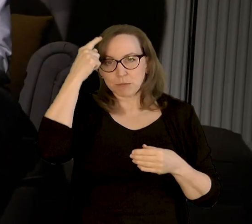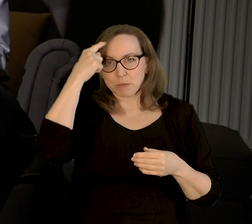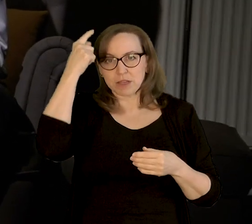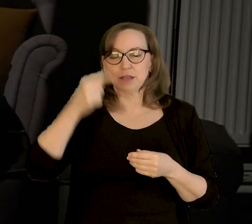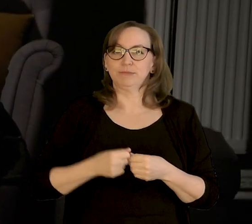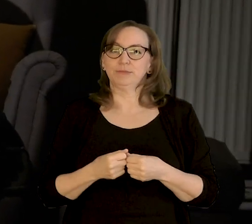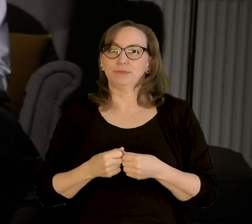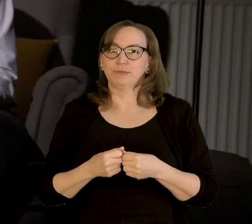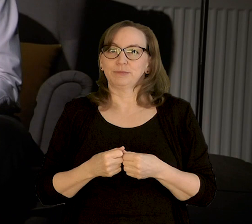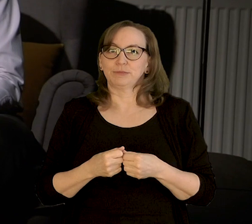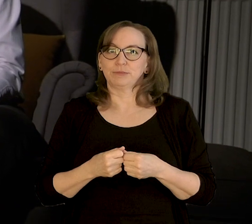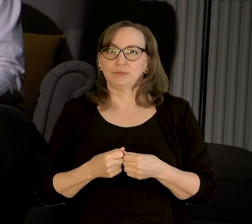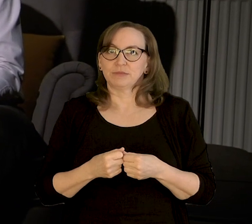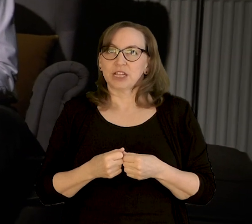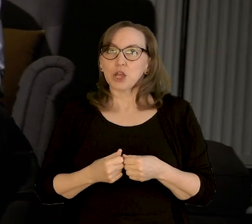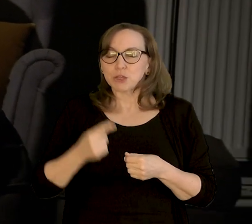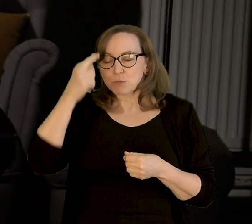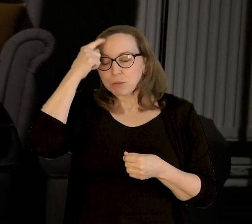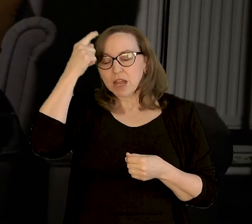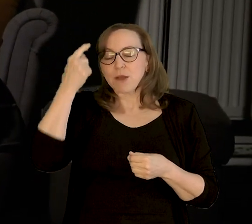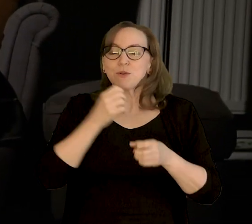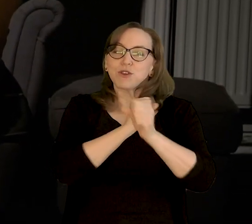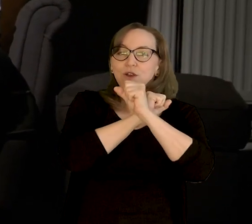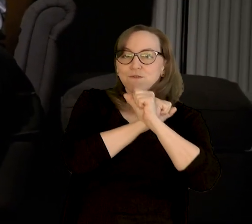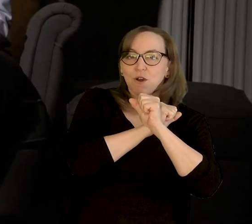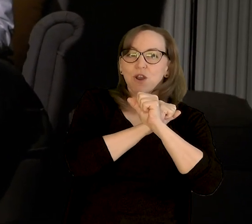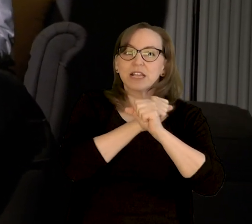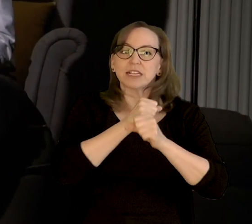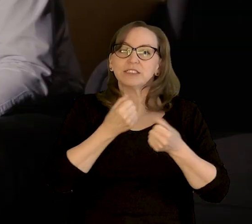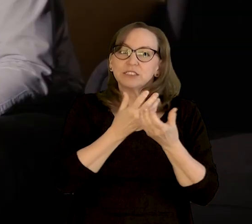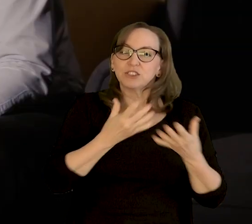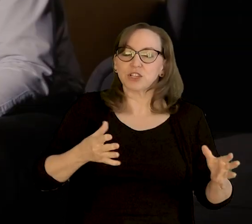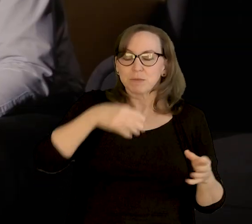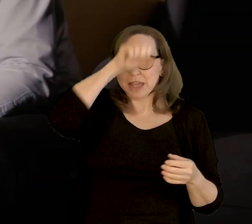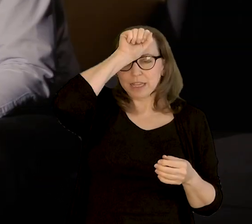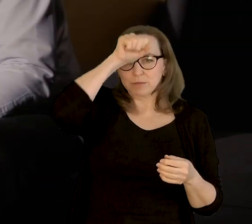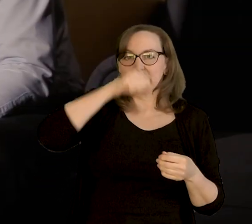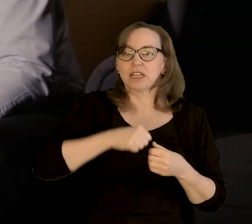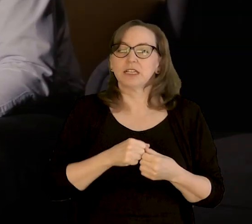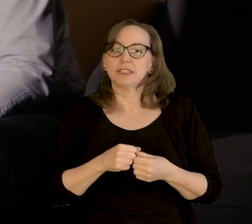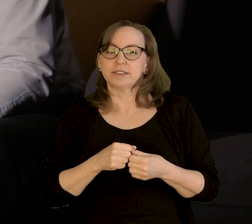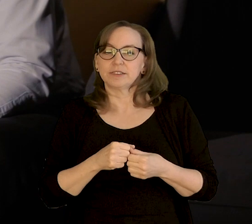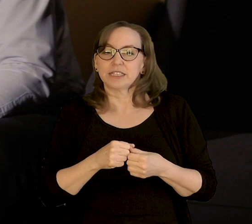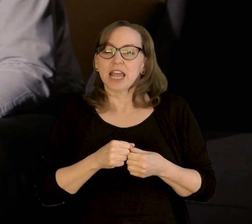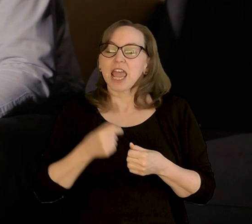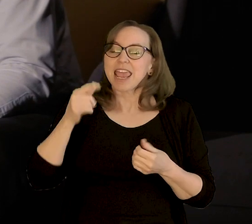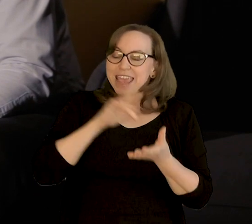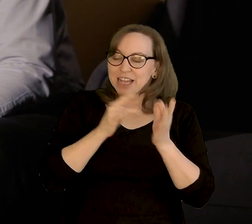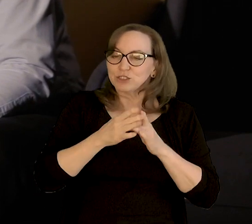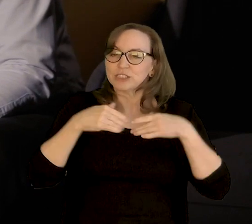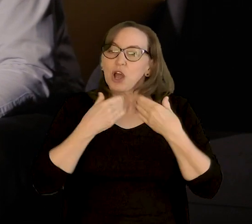Wspominając wyzwolenie z niewoli egipskiej, Pan Jezus jednak nada temu świętu nowe